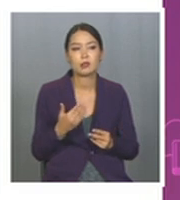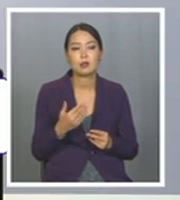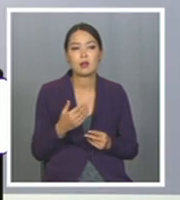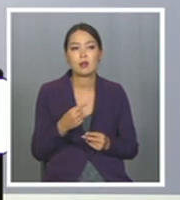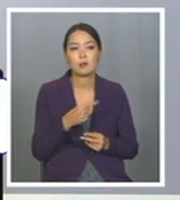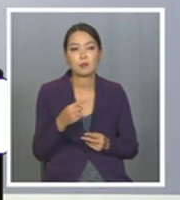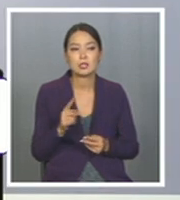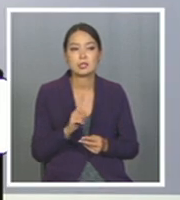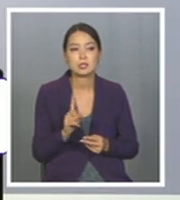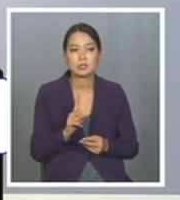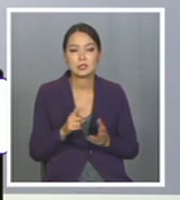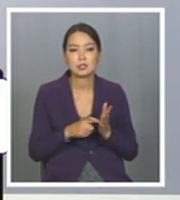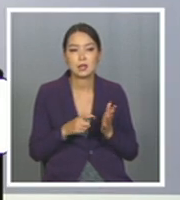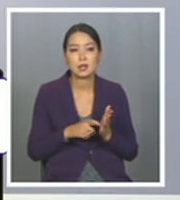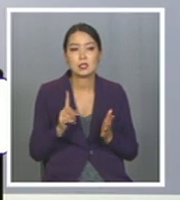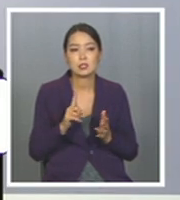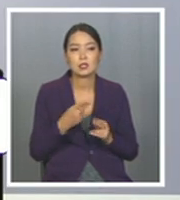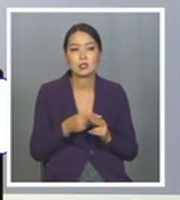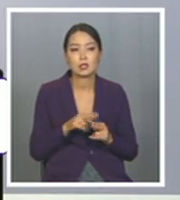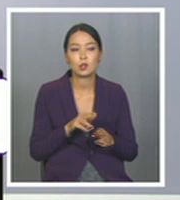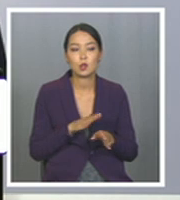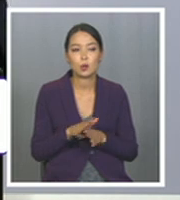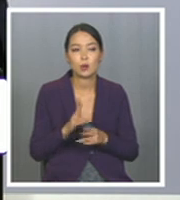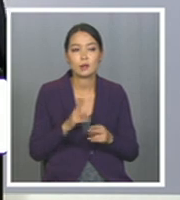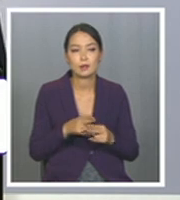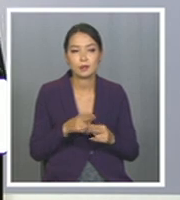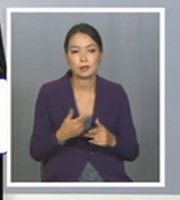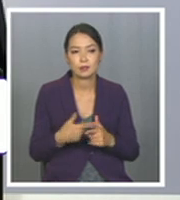бұл жердегі Z дегеніміз бізде толық кедергі болып табылады.